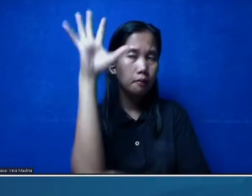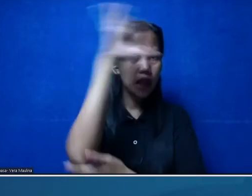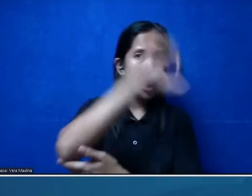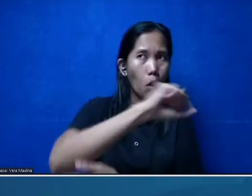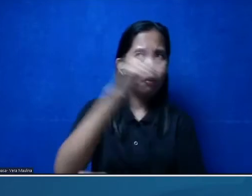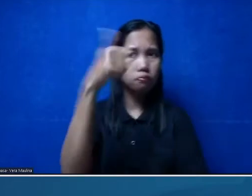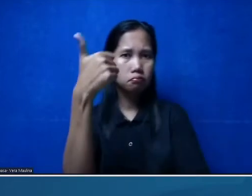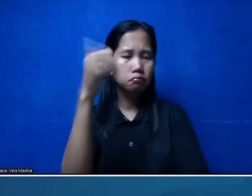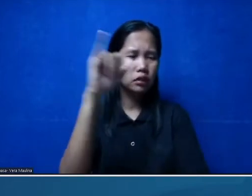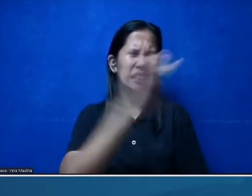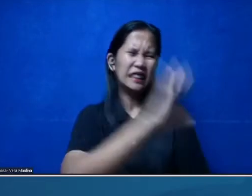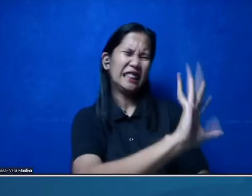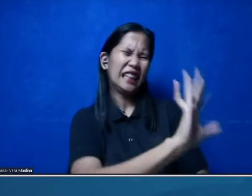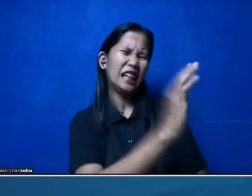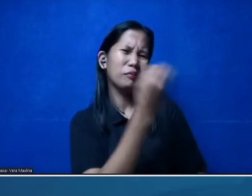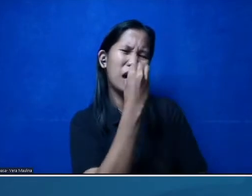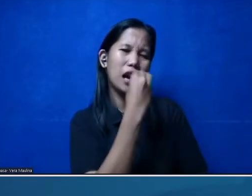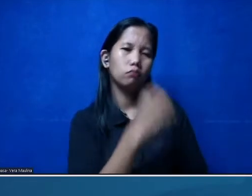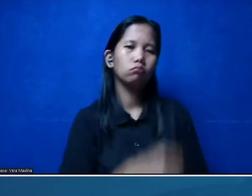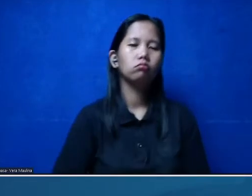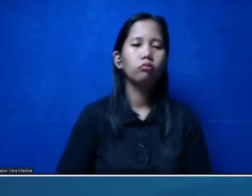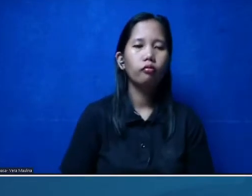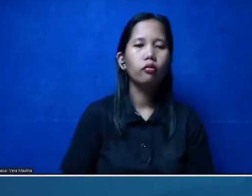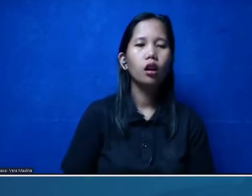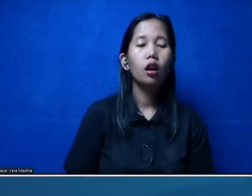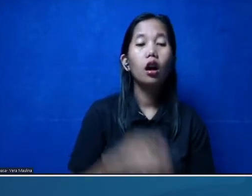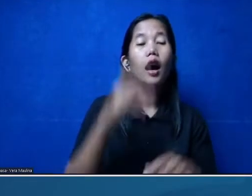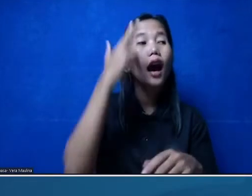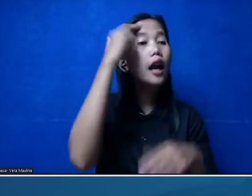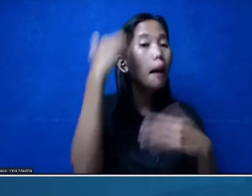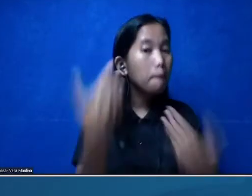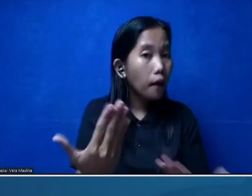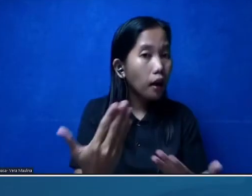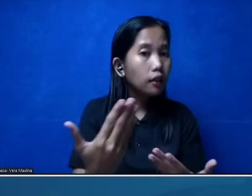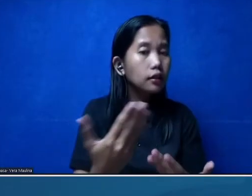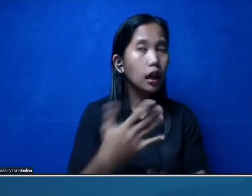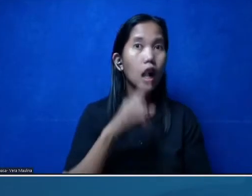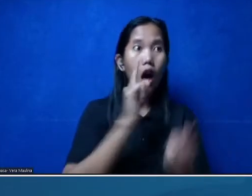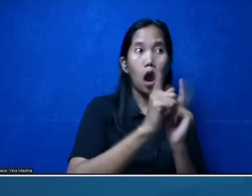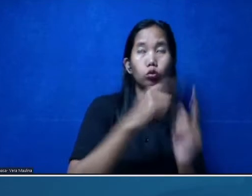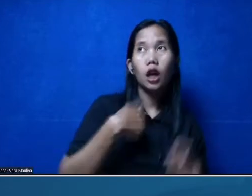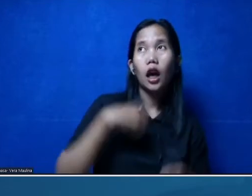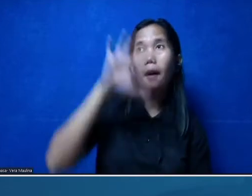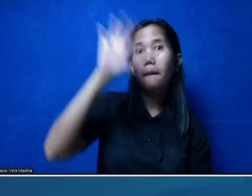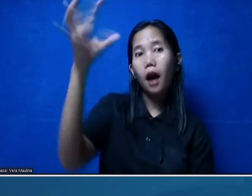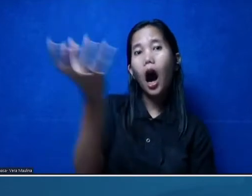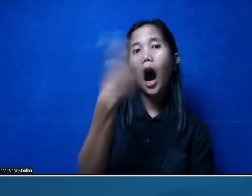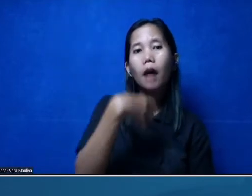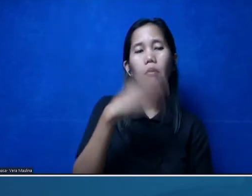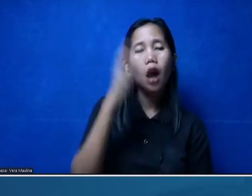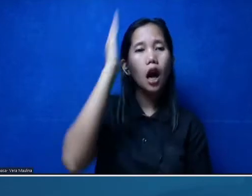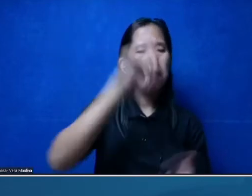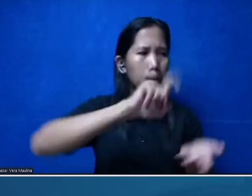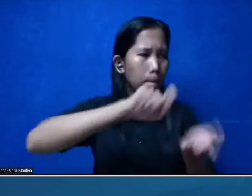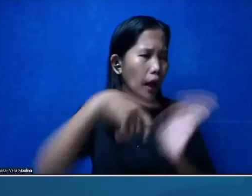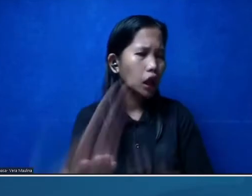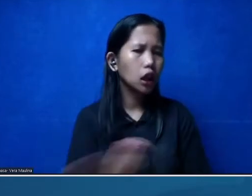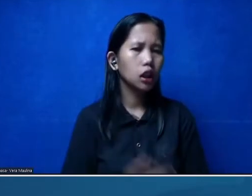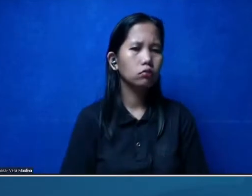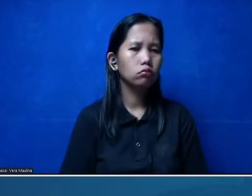ya percakapan itu terjadi tetapi setan melalui ular berbicara kepada Hawa